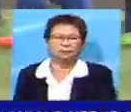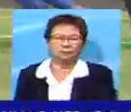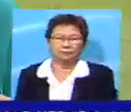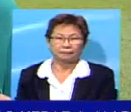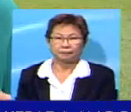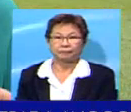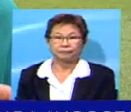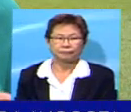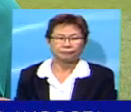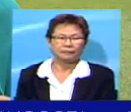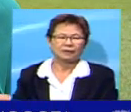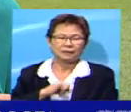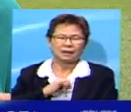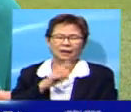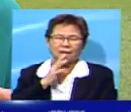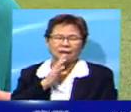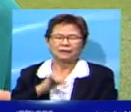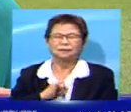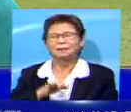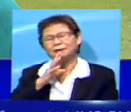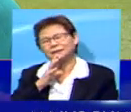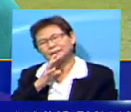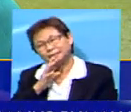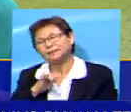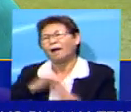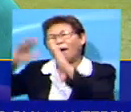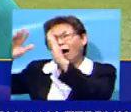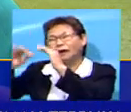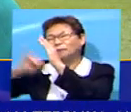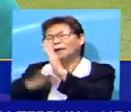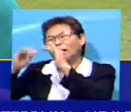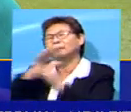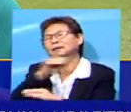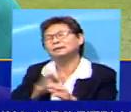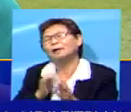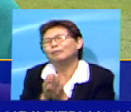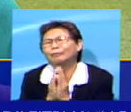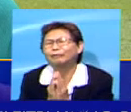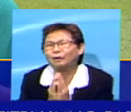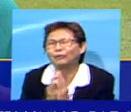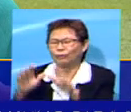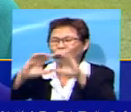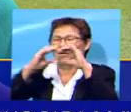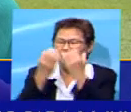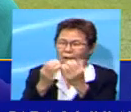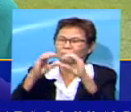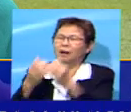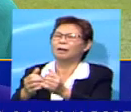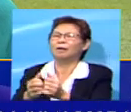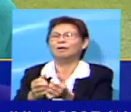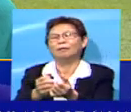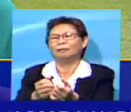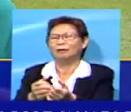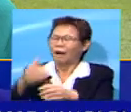kebangsaan seperti saya katakan Saya mengharapkan dan saya merayu K dapat melepaskan